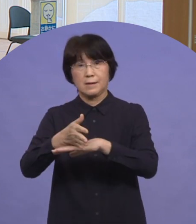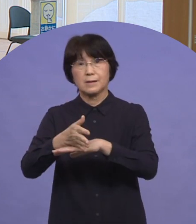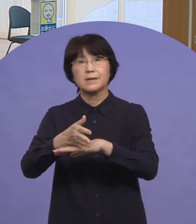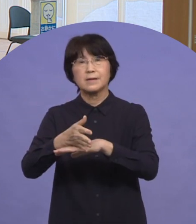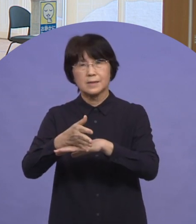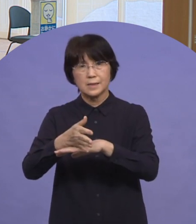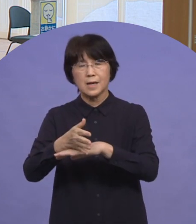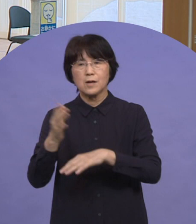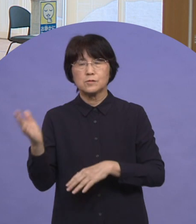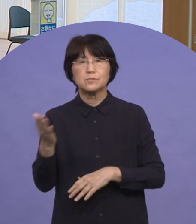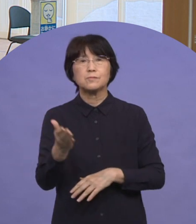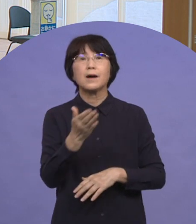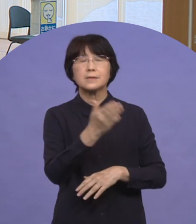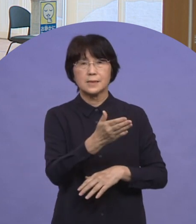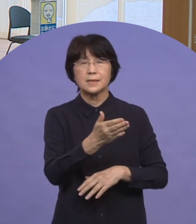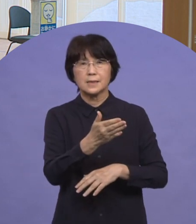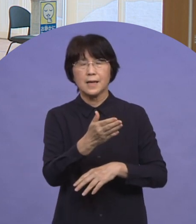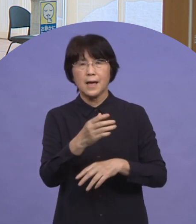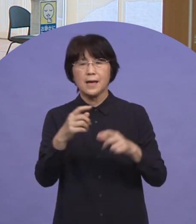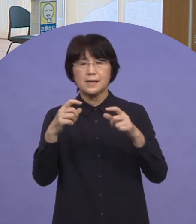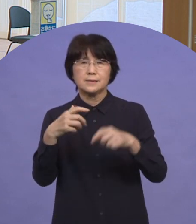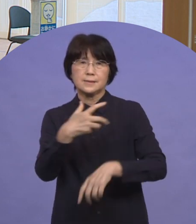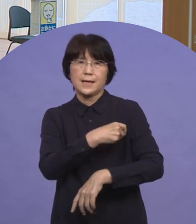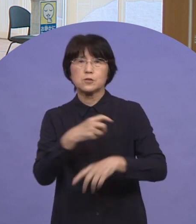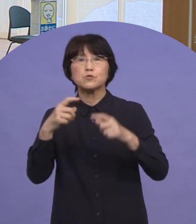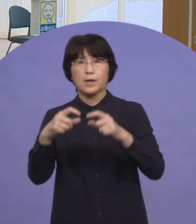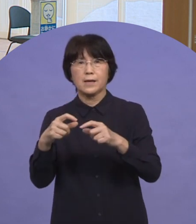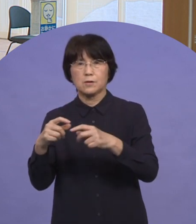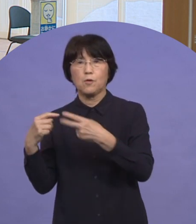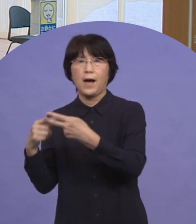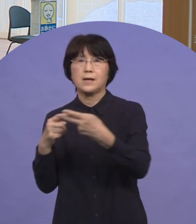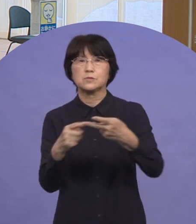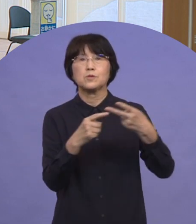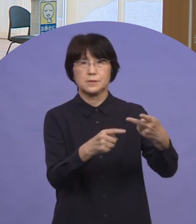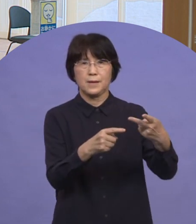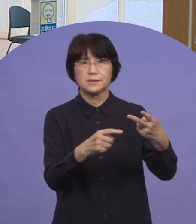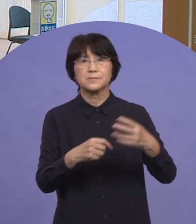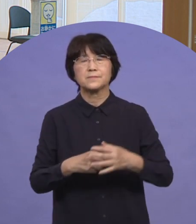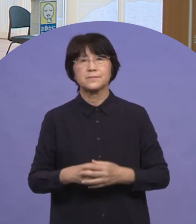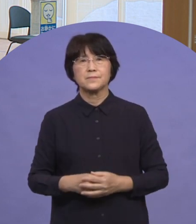に順次接種券を発送します。